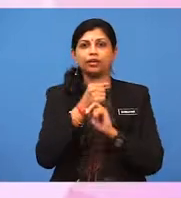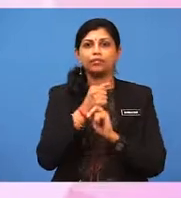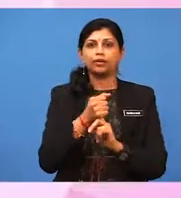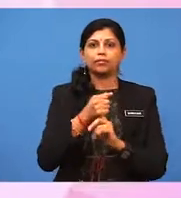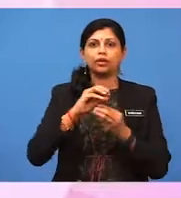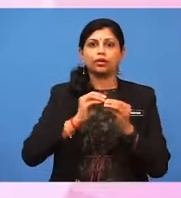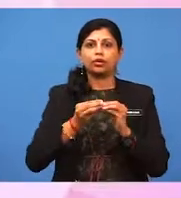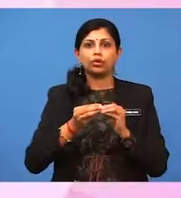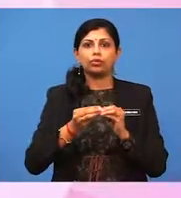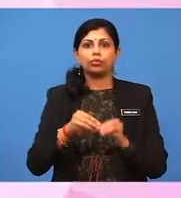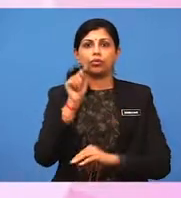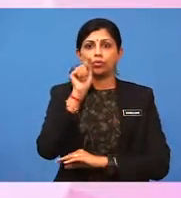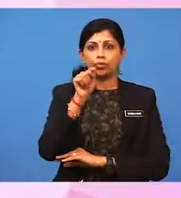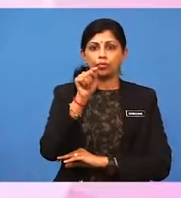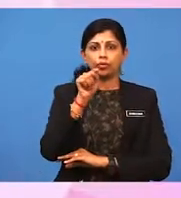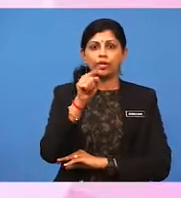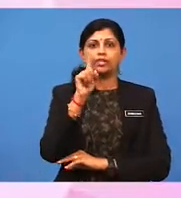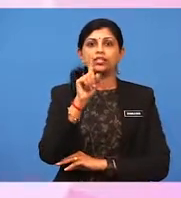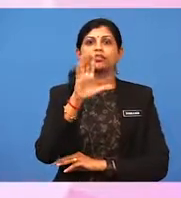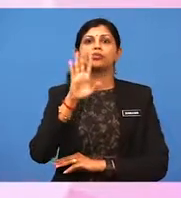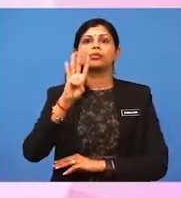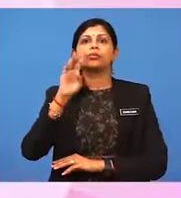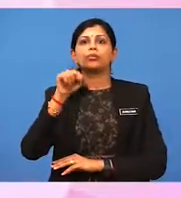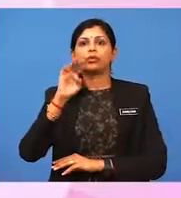nombor perpuluhan iaitu